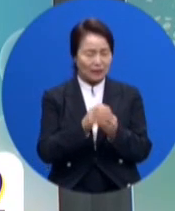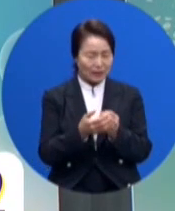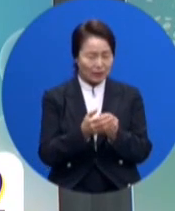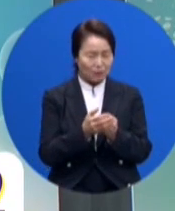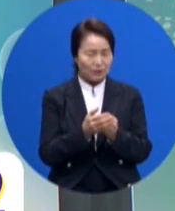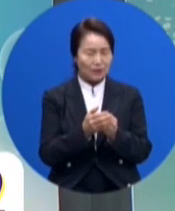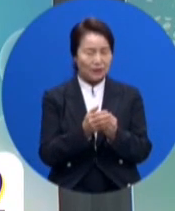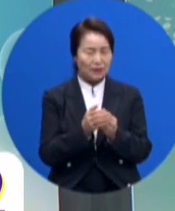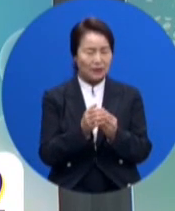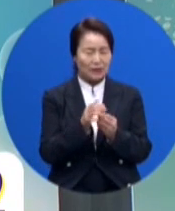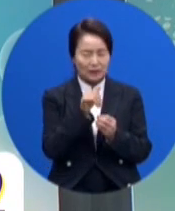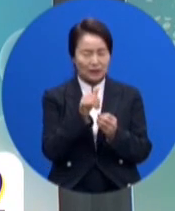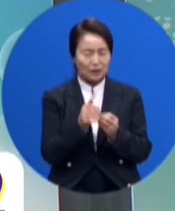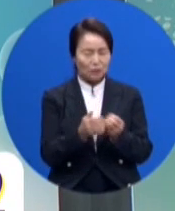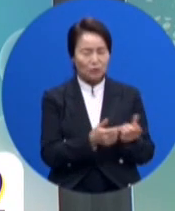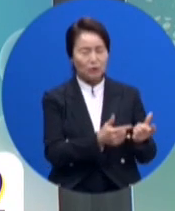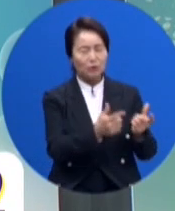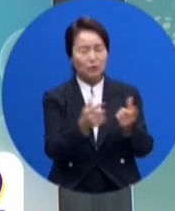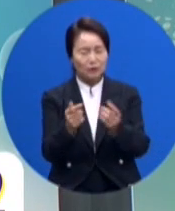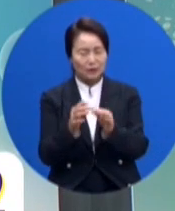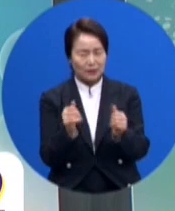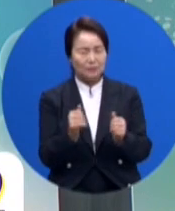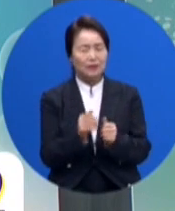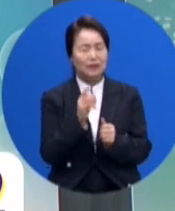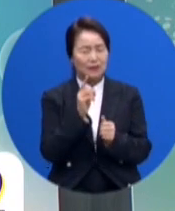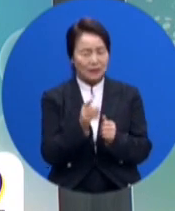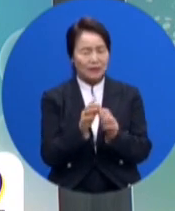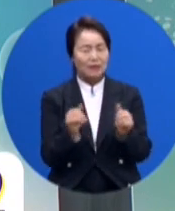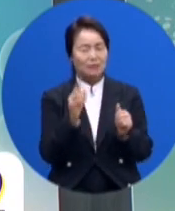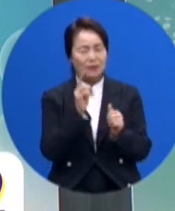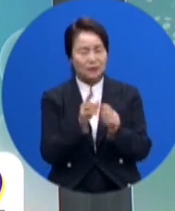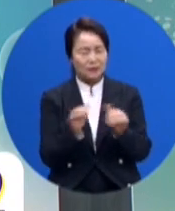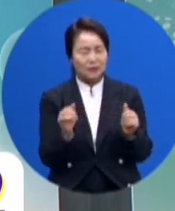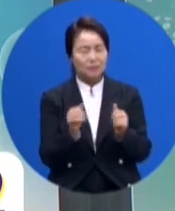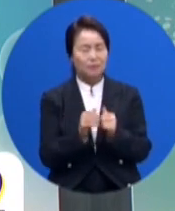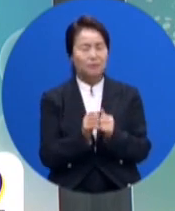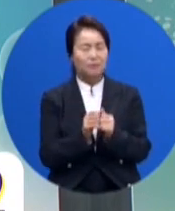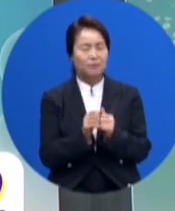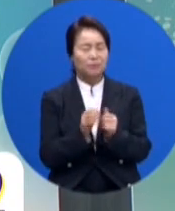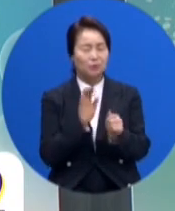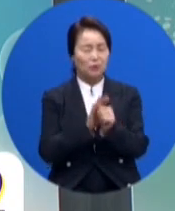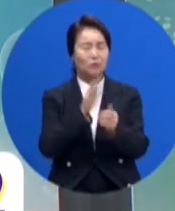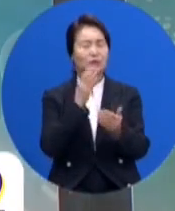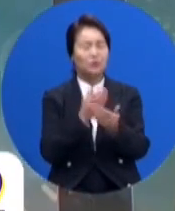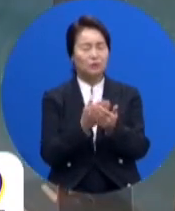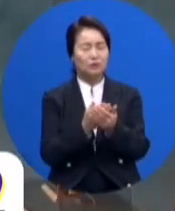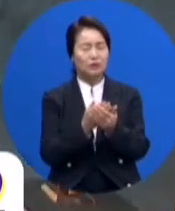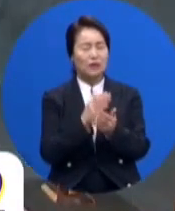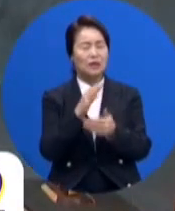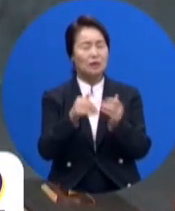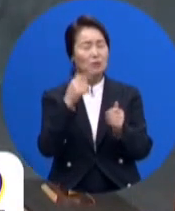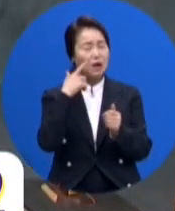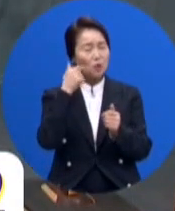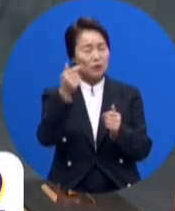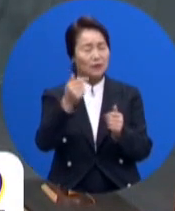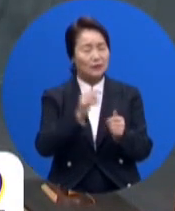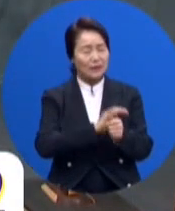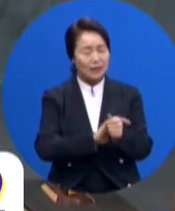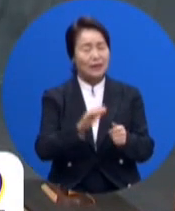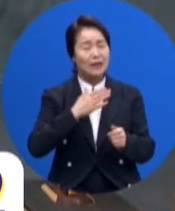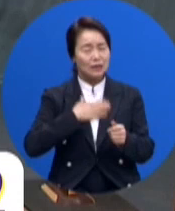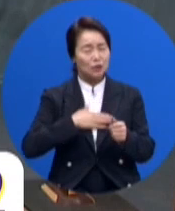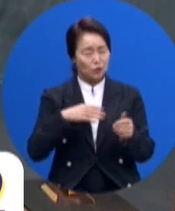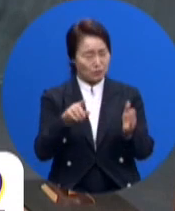분 그렇게 돌보고 계십니다. 아버지, 아버지 아시죠? 아버지 아시죠? 아버지 간절히 원하는